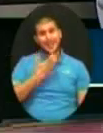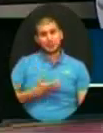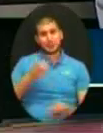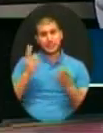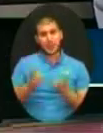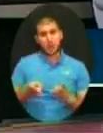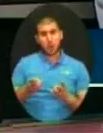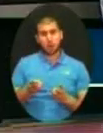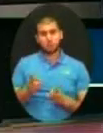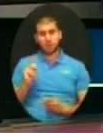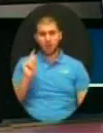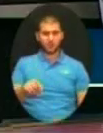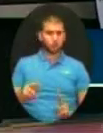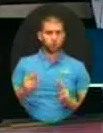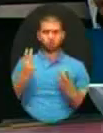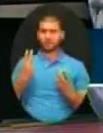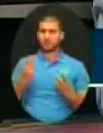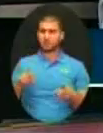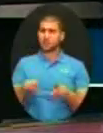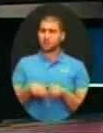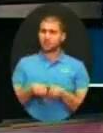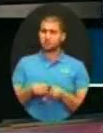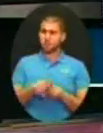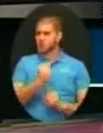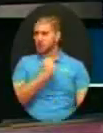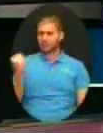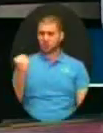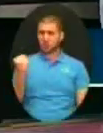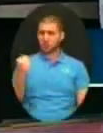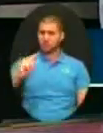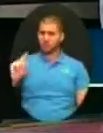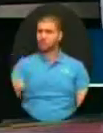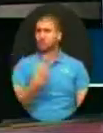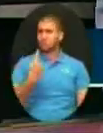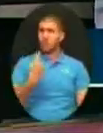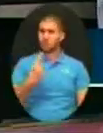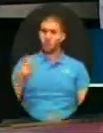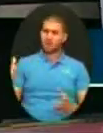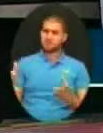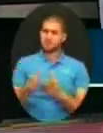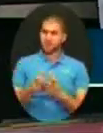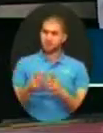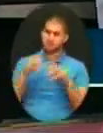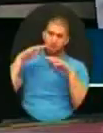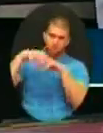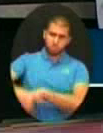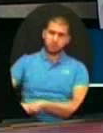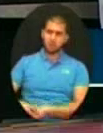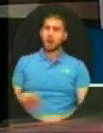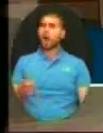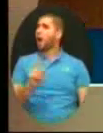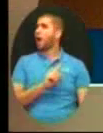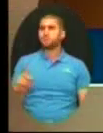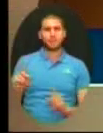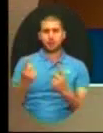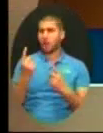יכול לבוא ועוד פעם למשוך לקו רדיקלי יותר, וכולכן, כל המפלגות תיגררו אחריו? קודם כל, מעולם זה לא